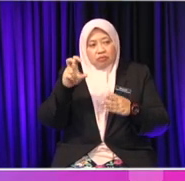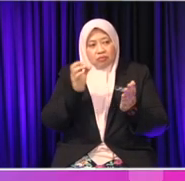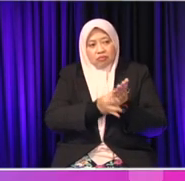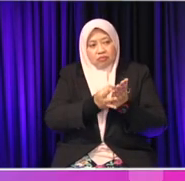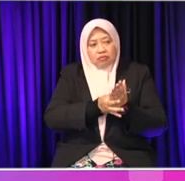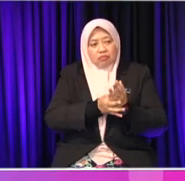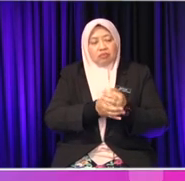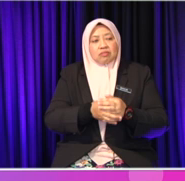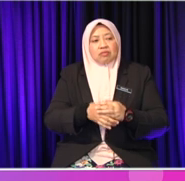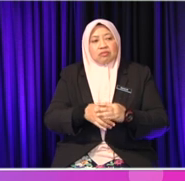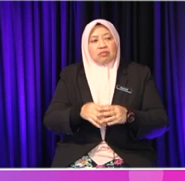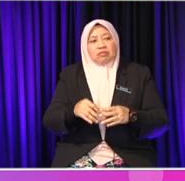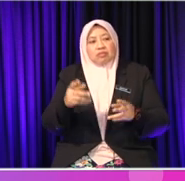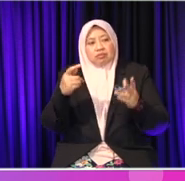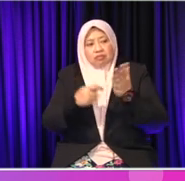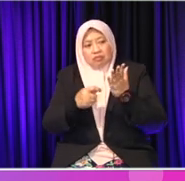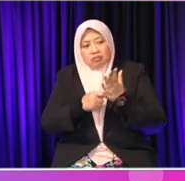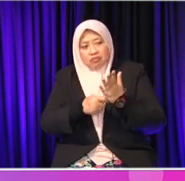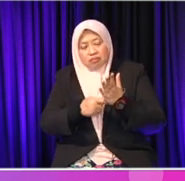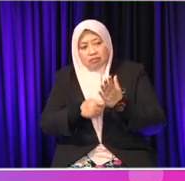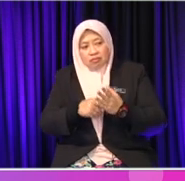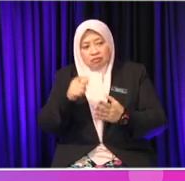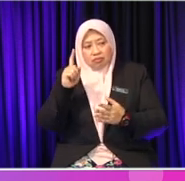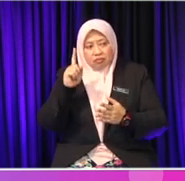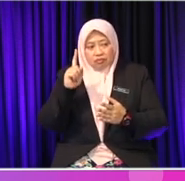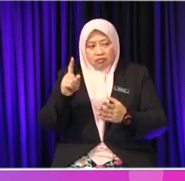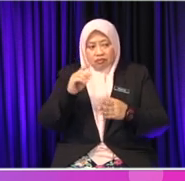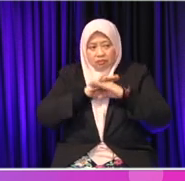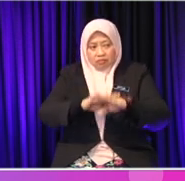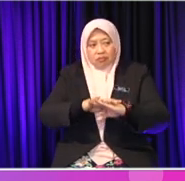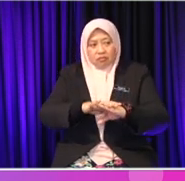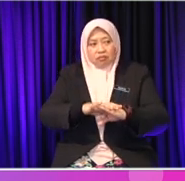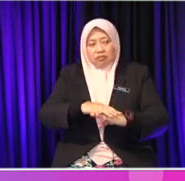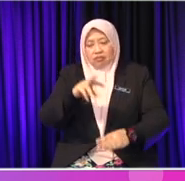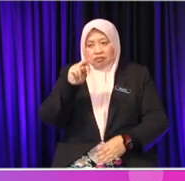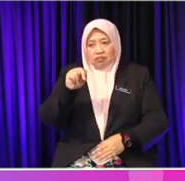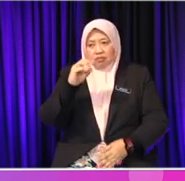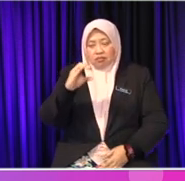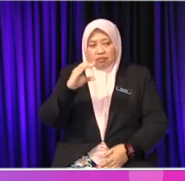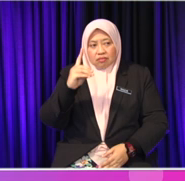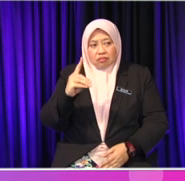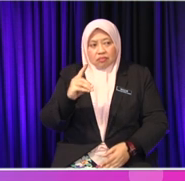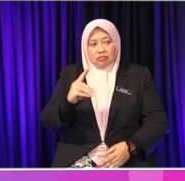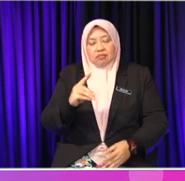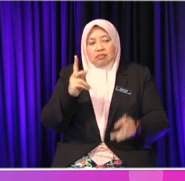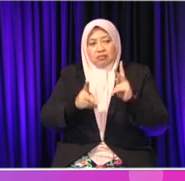Oke selepas ini tolak pula dengan McD jika di sini